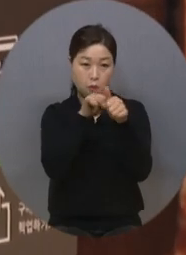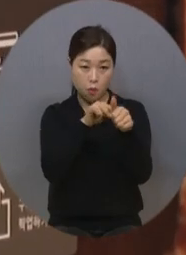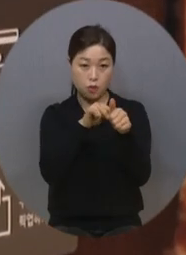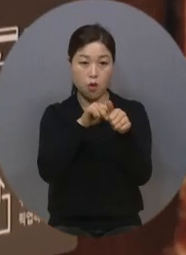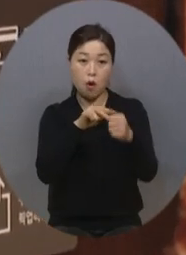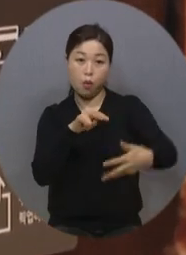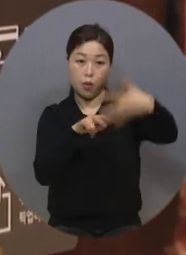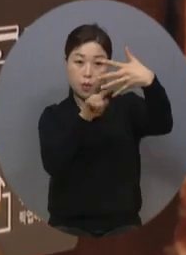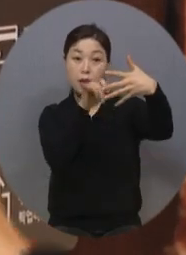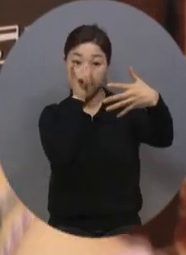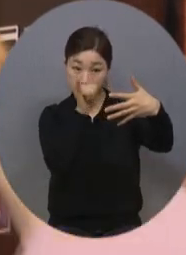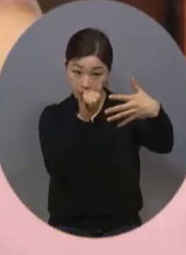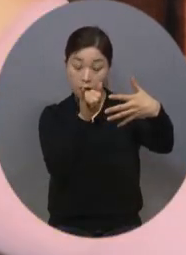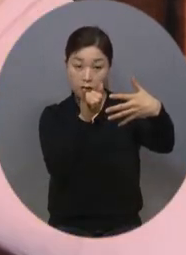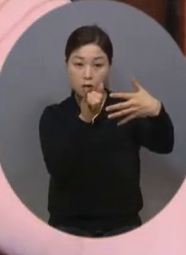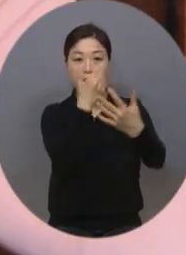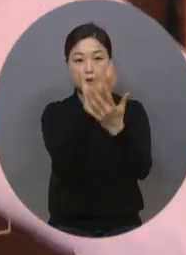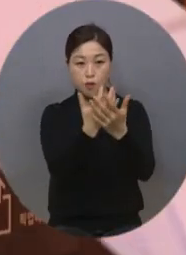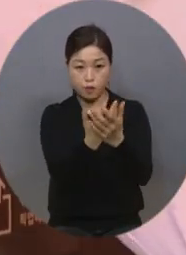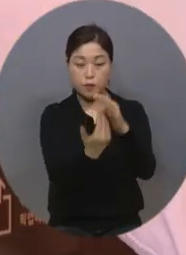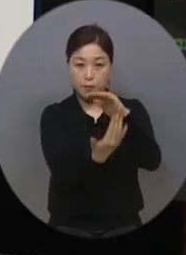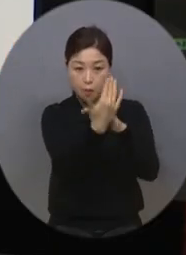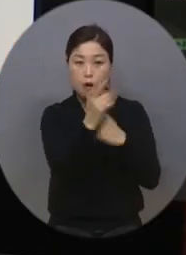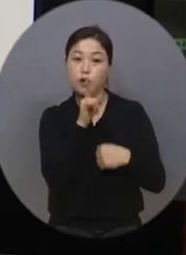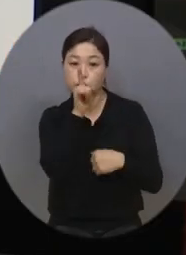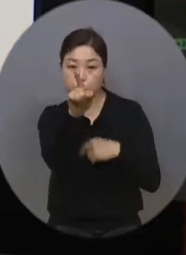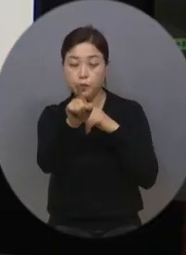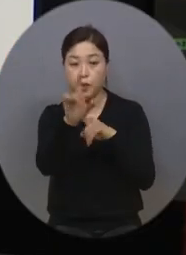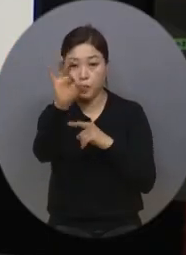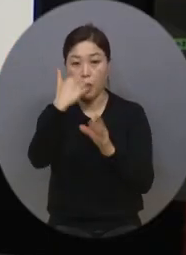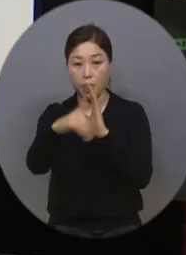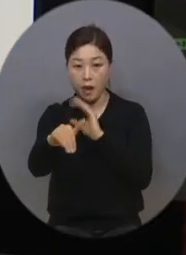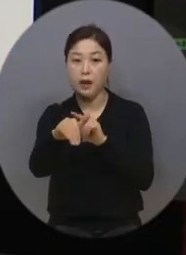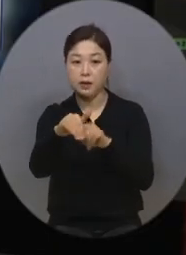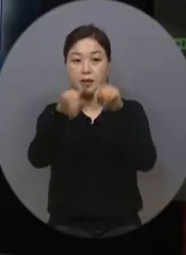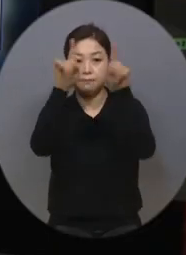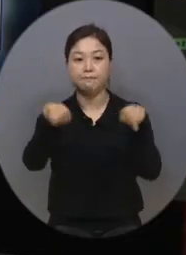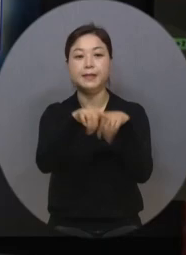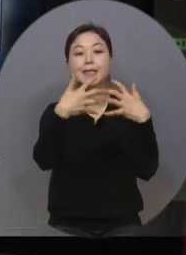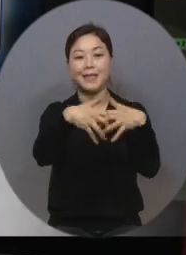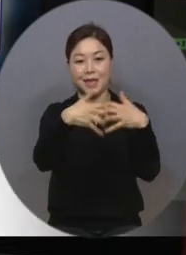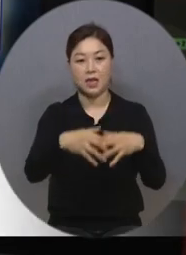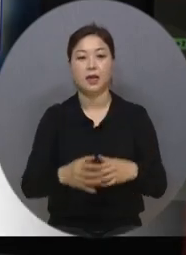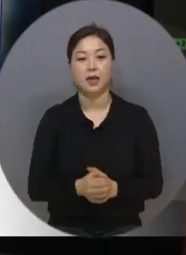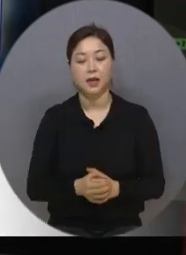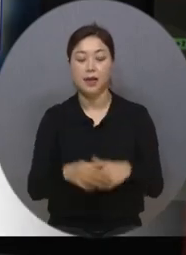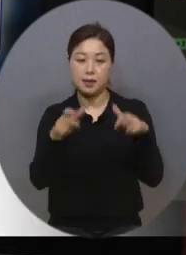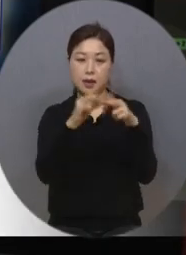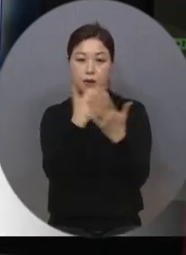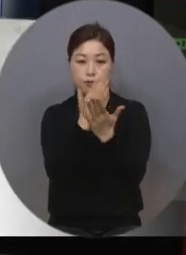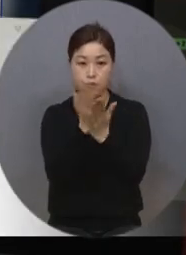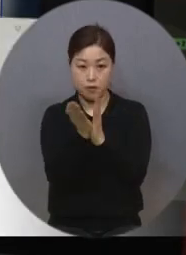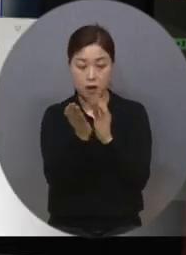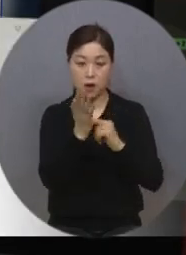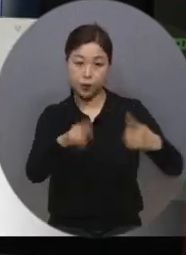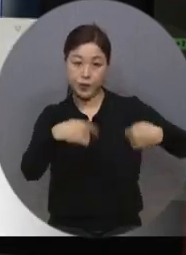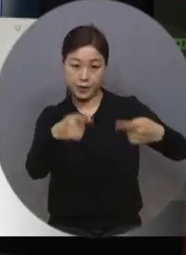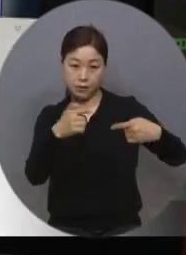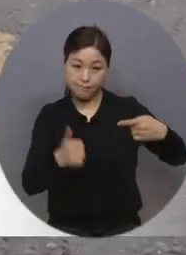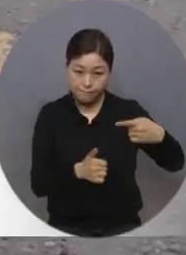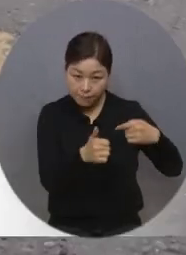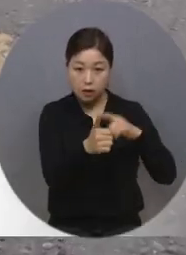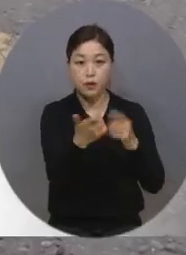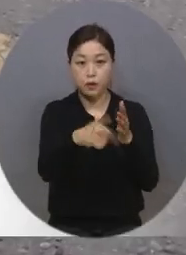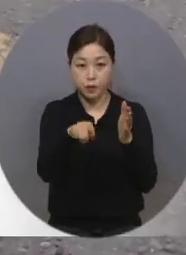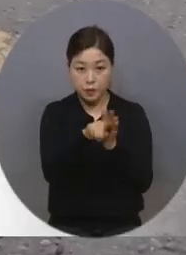표시해 제공하거나 서류 발급, 주문 결제 등을 처리하는 기기입니다. 장애 유형에 따라 휠체어 이용 장애인을